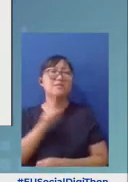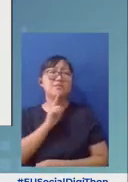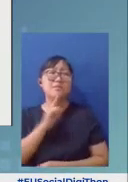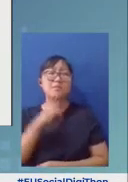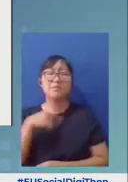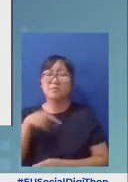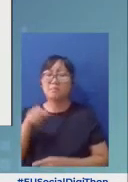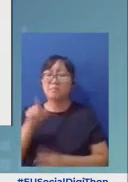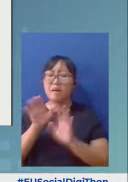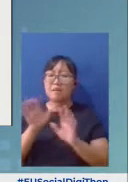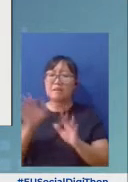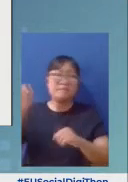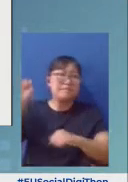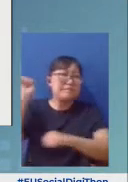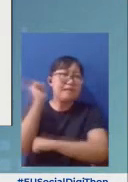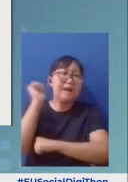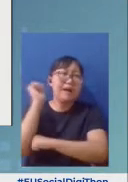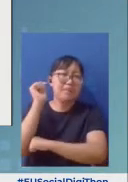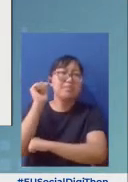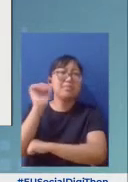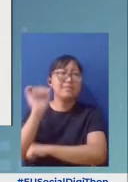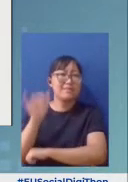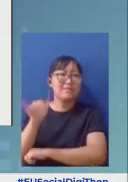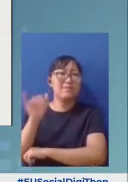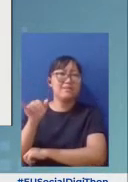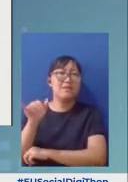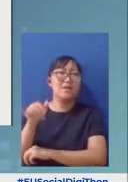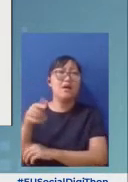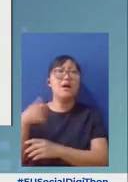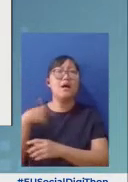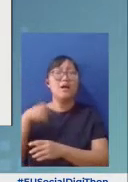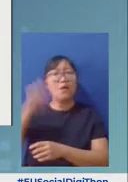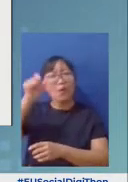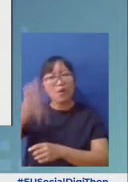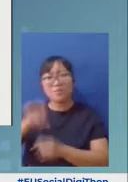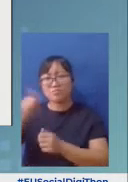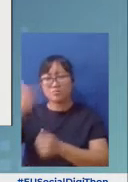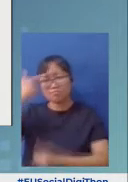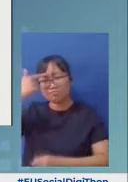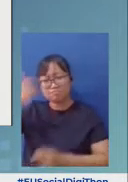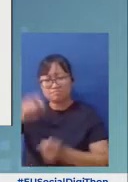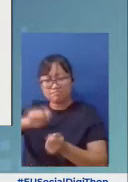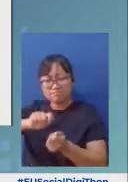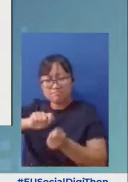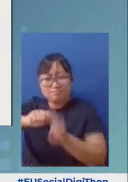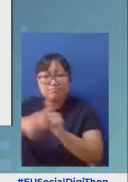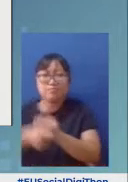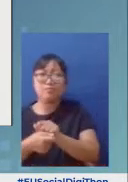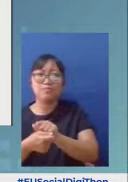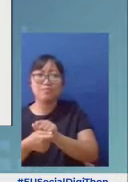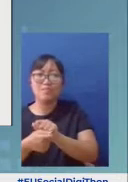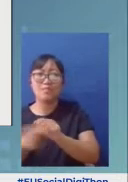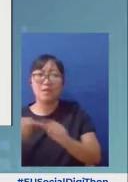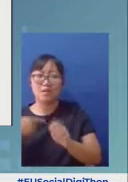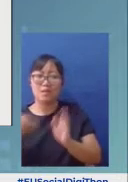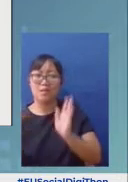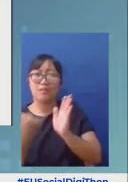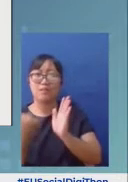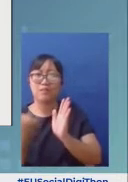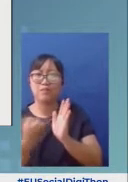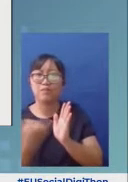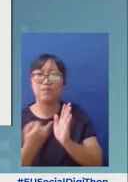lihat ya. Karena orang lain bisa melintir ini menjadi sesuatu yang sangat buruk untuk kita. Silakan